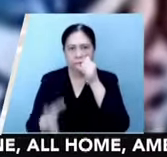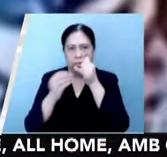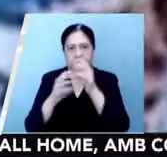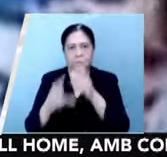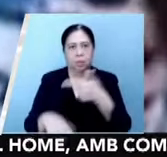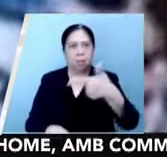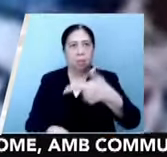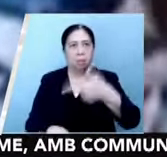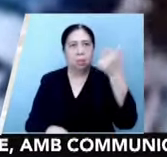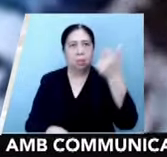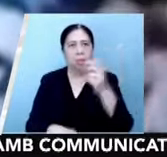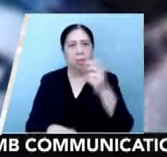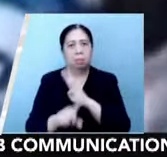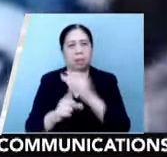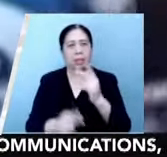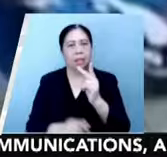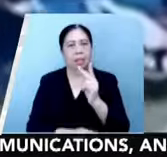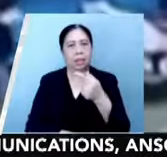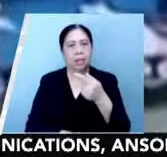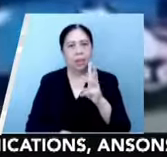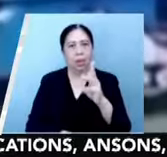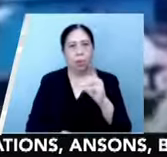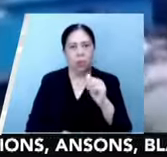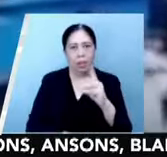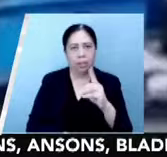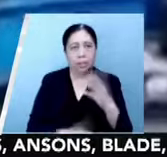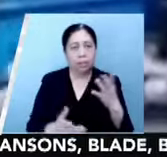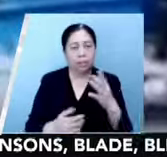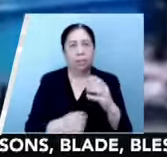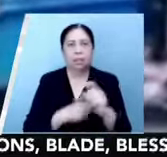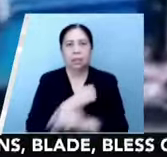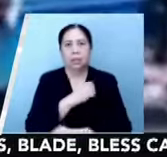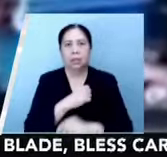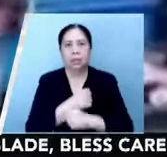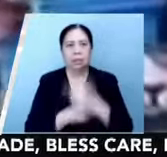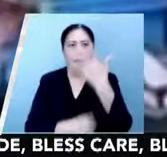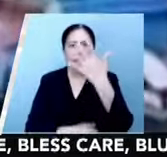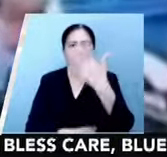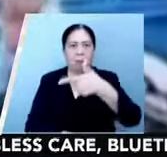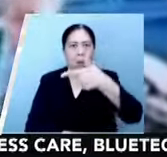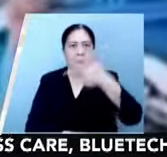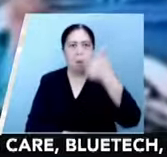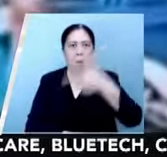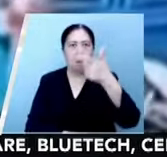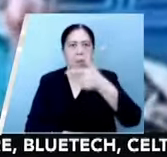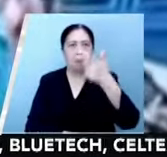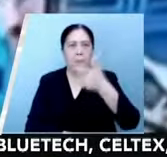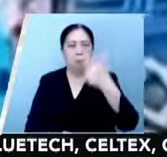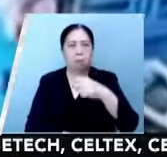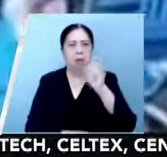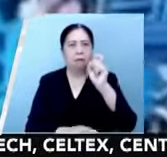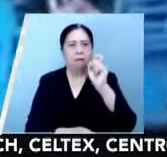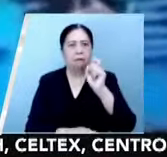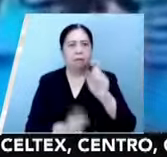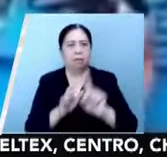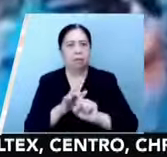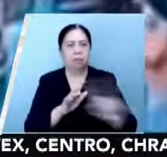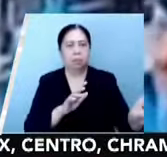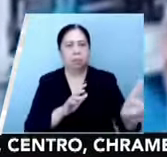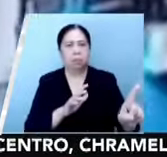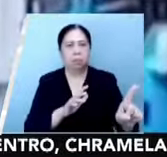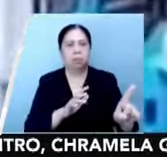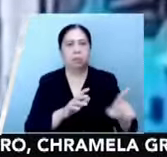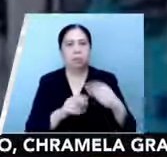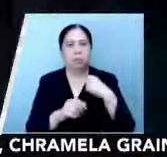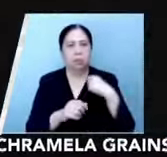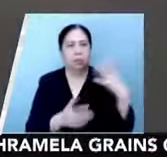isang barangay kagawad sa Chaong, Quezon. 5 tama ng bala ang kanyang ikinamatay. Mabilis namang itinakas ang gunman na naghihintay